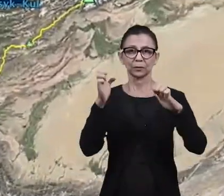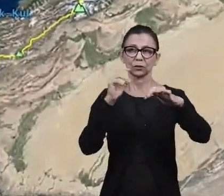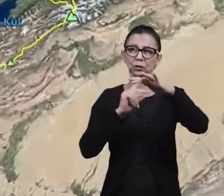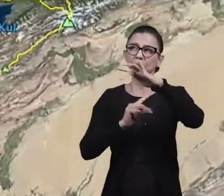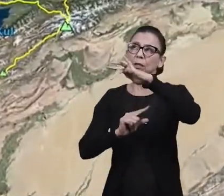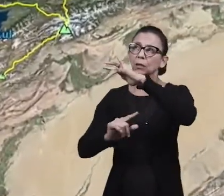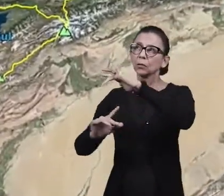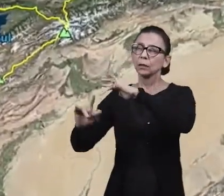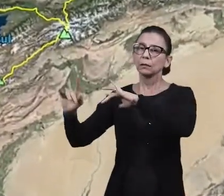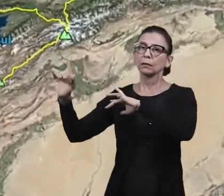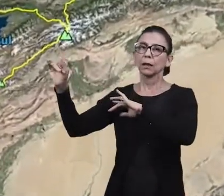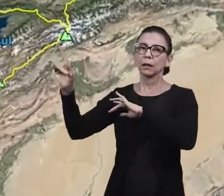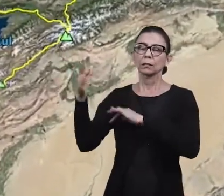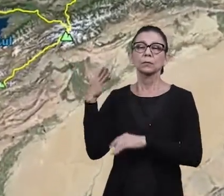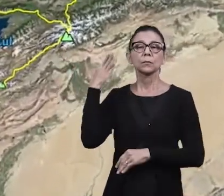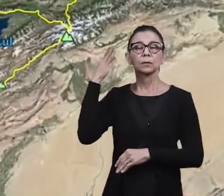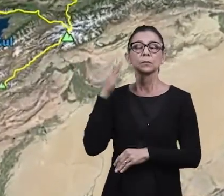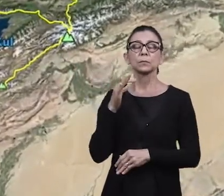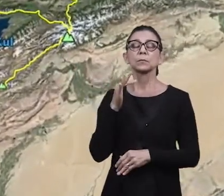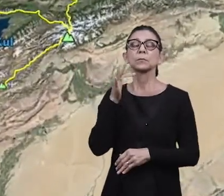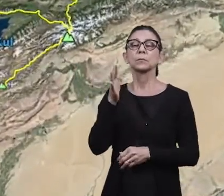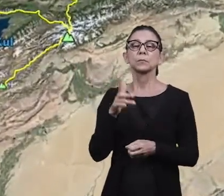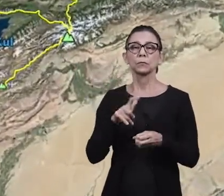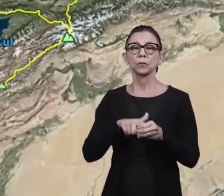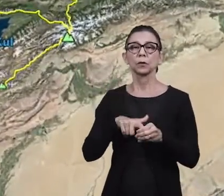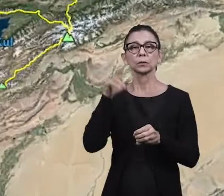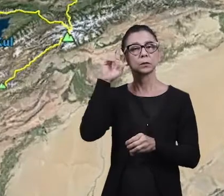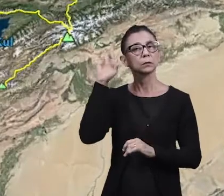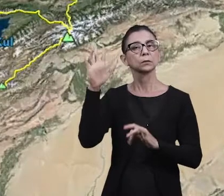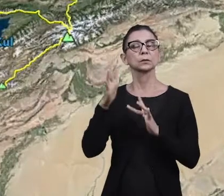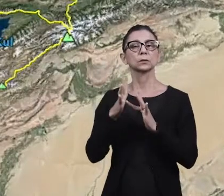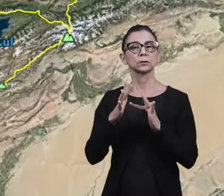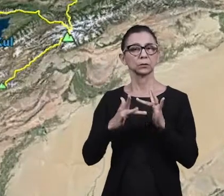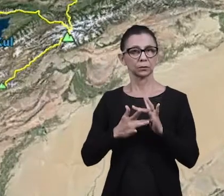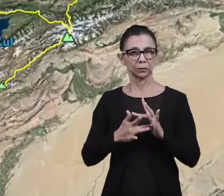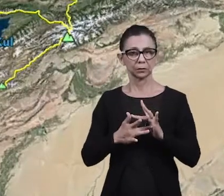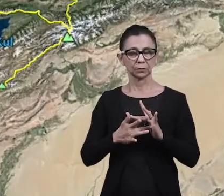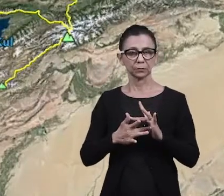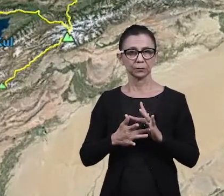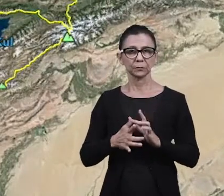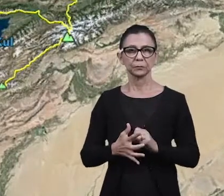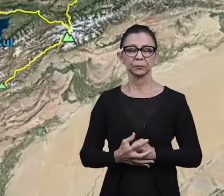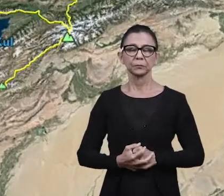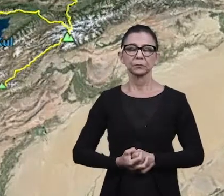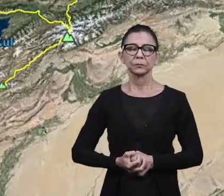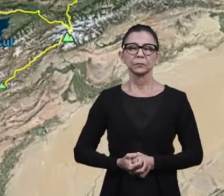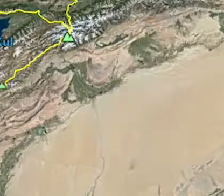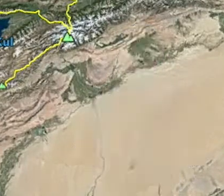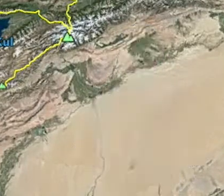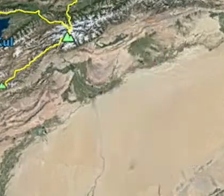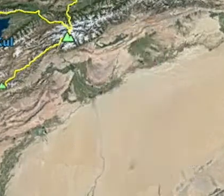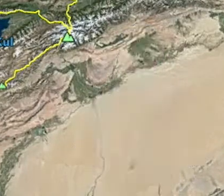l'Évangile éternel et par le message imminent, du retour imminent du Seigneur Jésus.